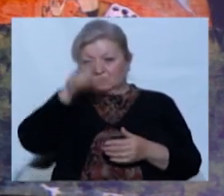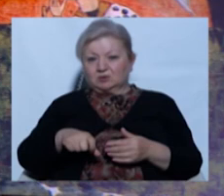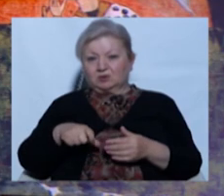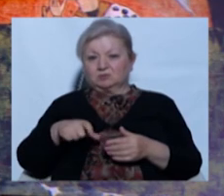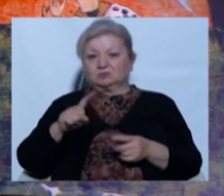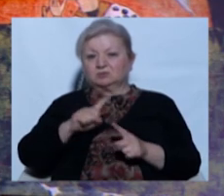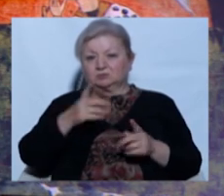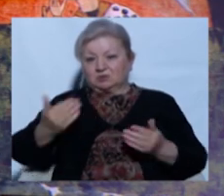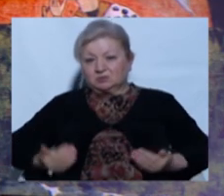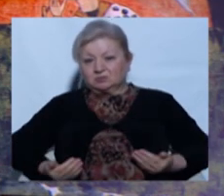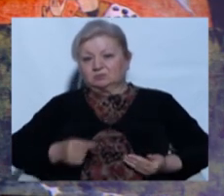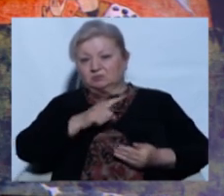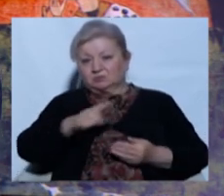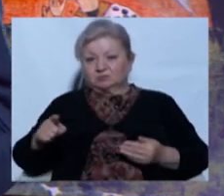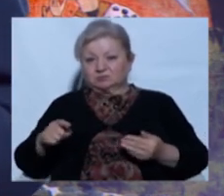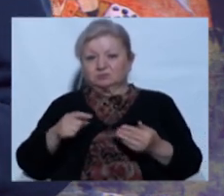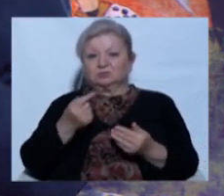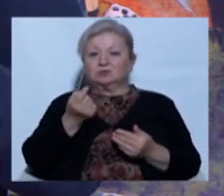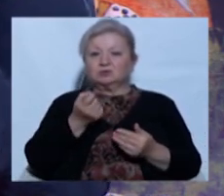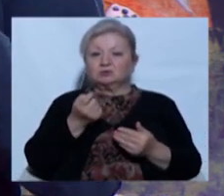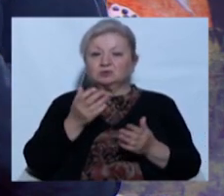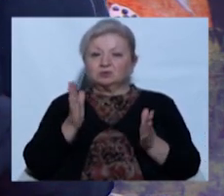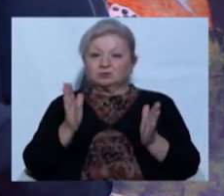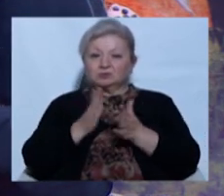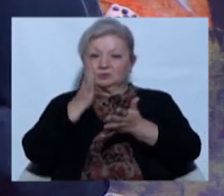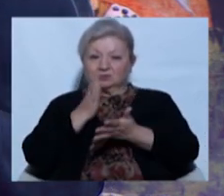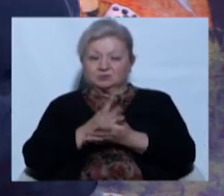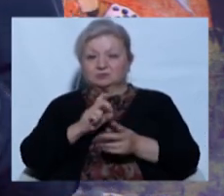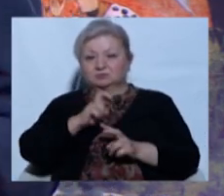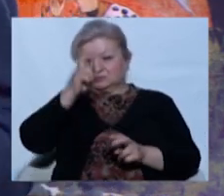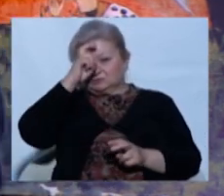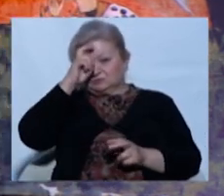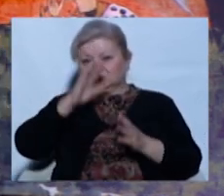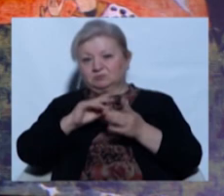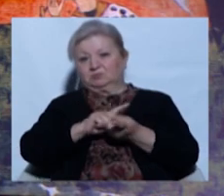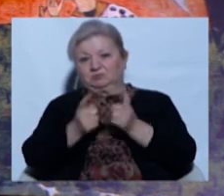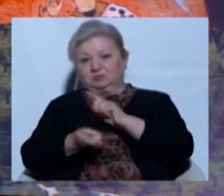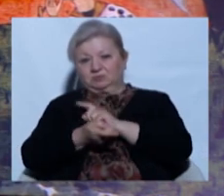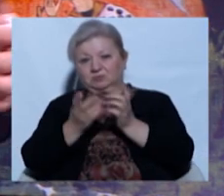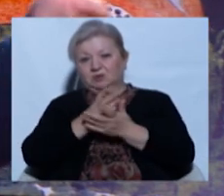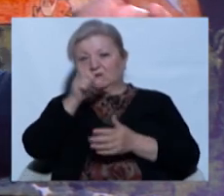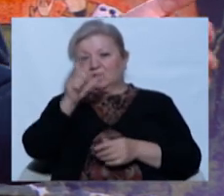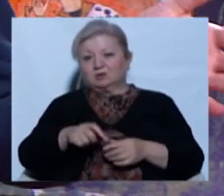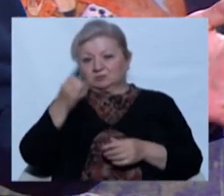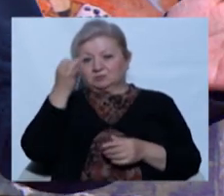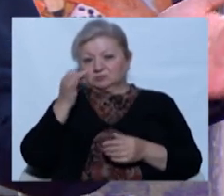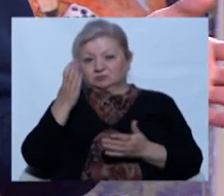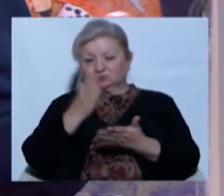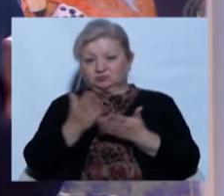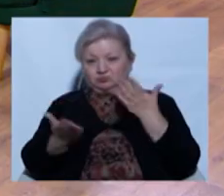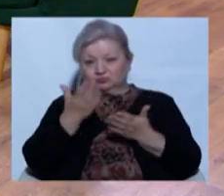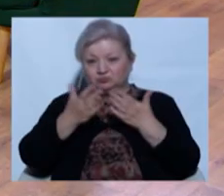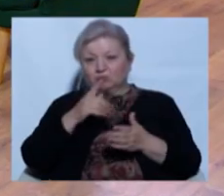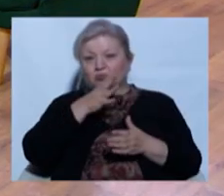არსებობს, უფრო ცოტა ხანი არის აქედან, რაც სახელმწიფოები არსებობს, ვიდრე პირიქით. ან ადამიანის ისტორიას თუ ავიღებ